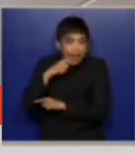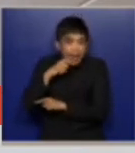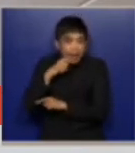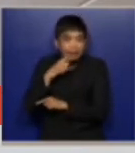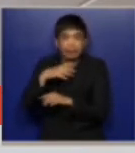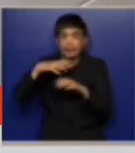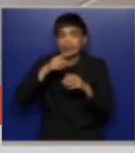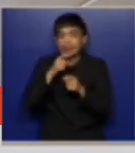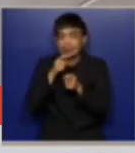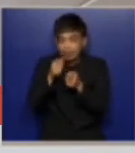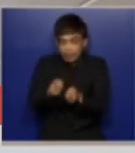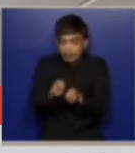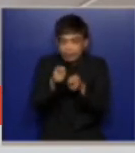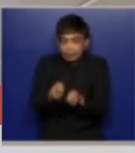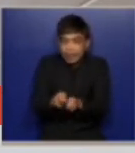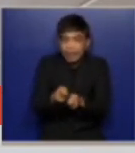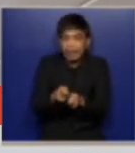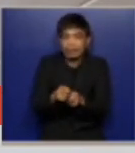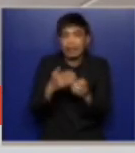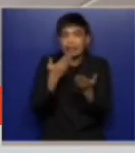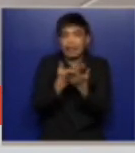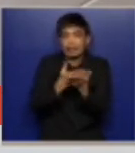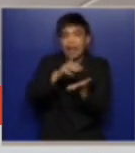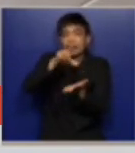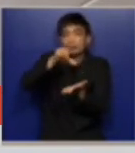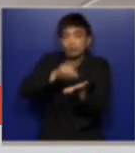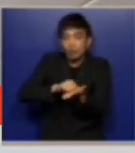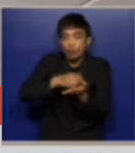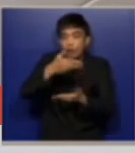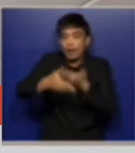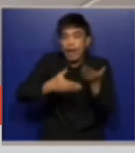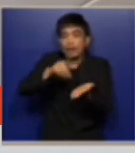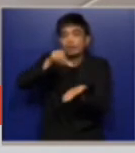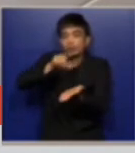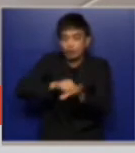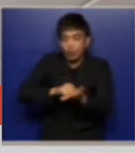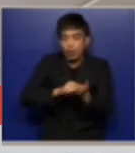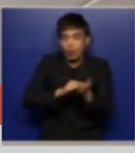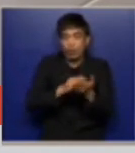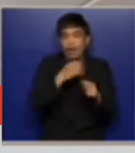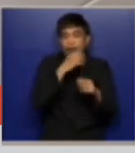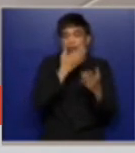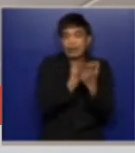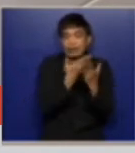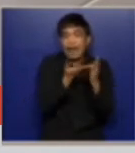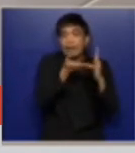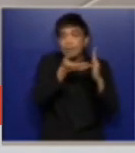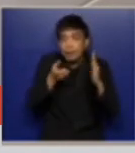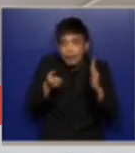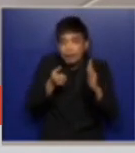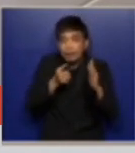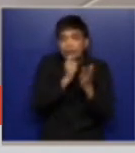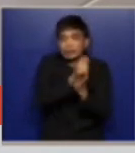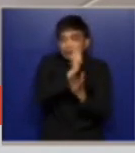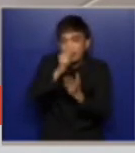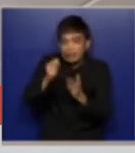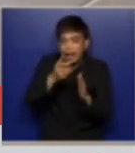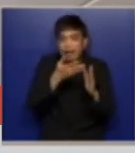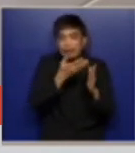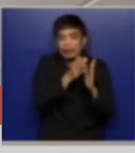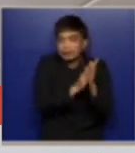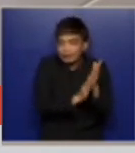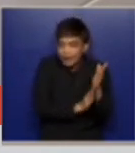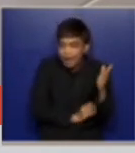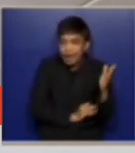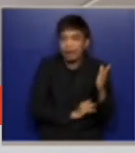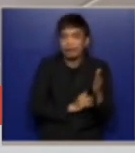การเกษตรตกต่ำและงบประมาณรายจ่ายปี2563ล่าช้าสิ่งเหล่านี้ทำให้กำลังซื้อภายใน